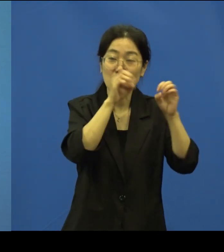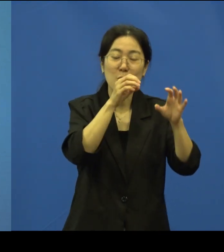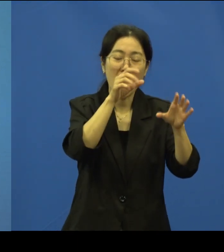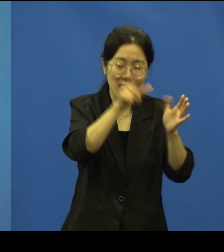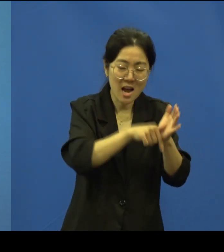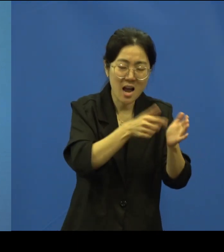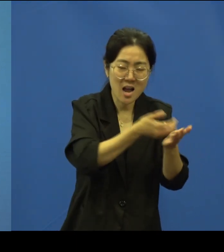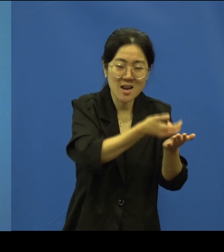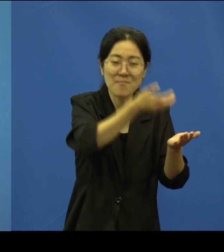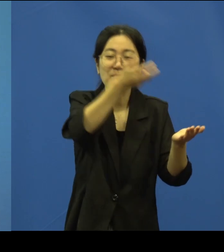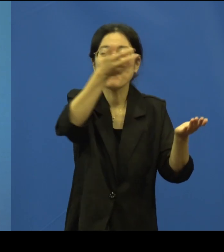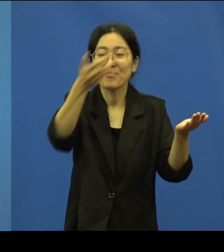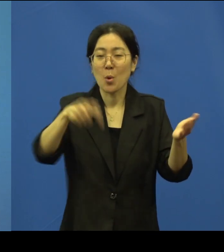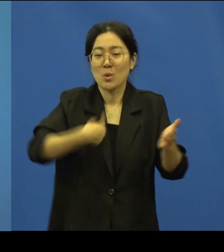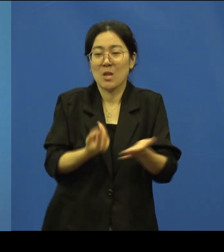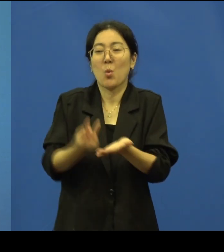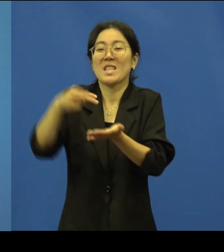제가